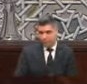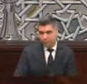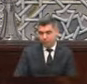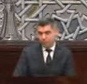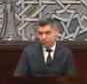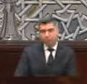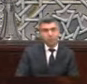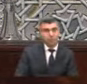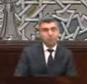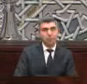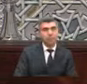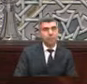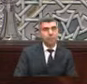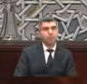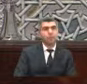تفضل السيد النائب.